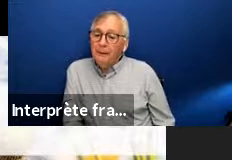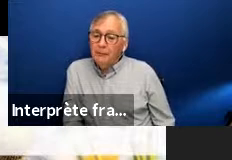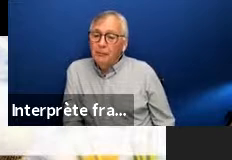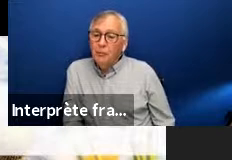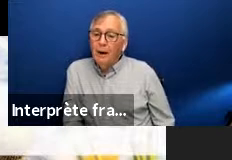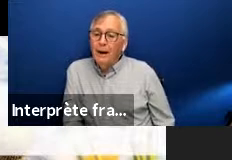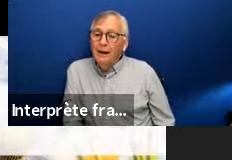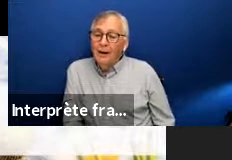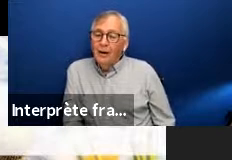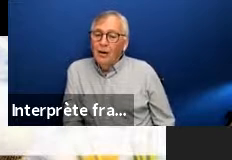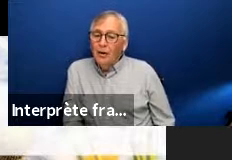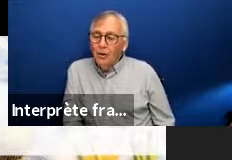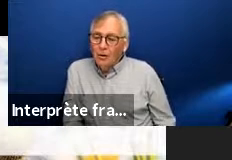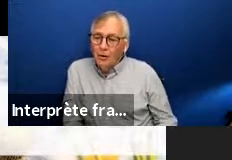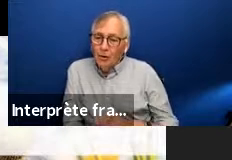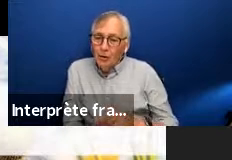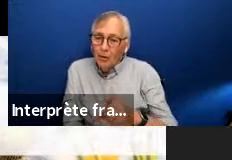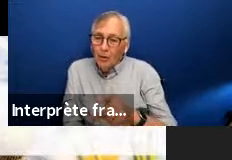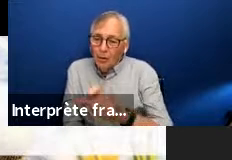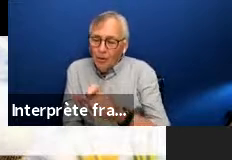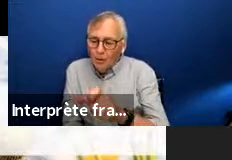si parfois